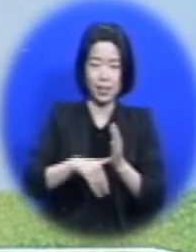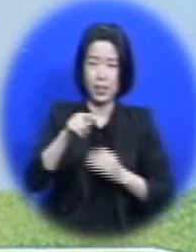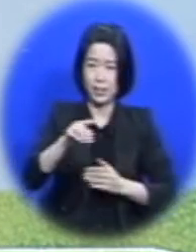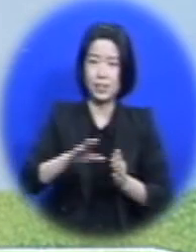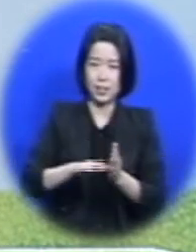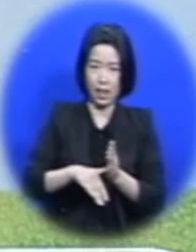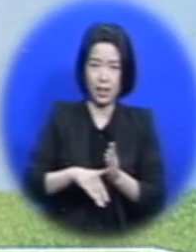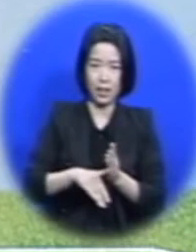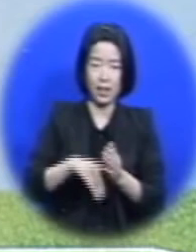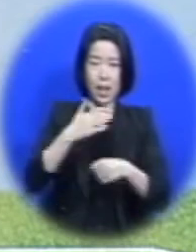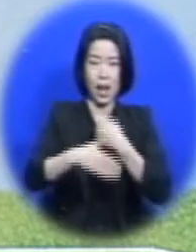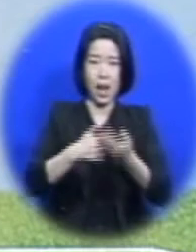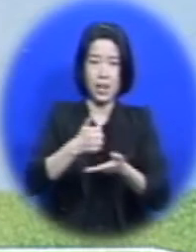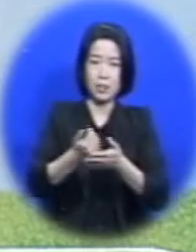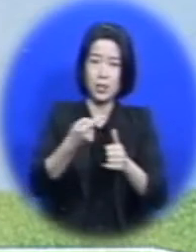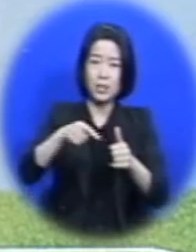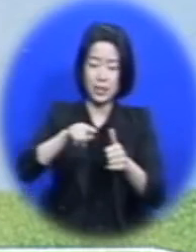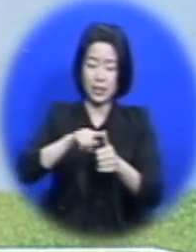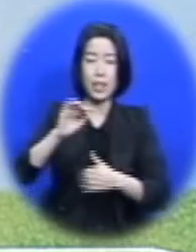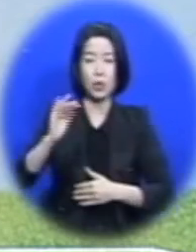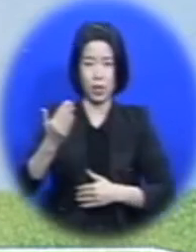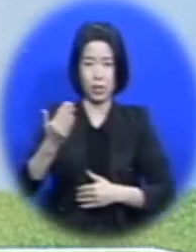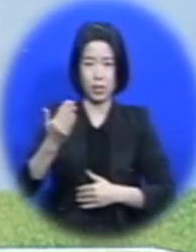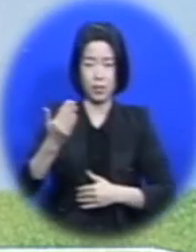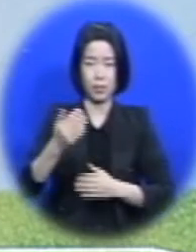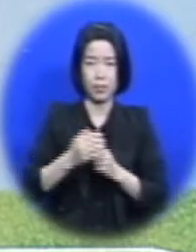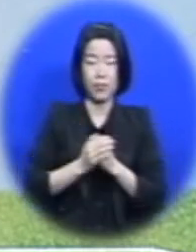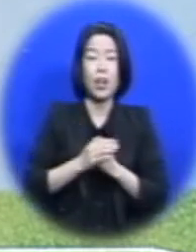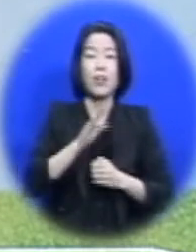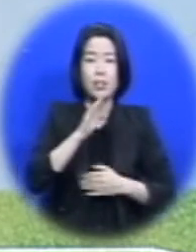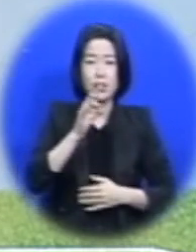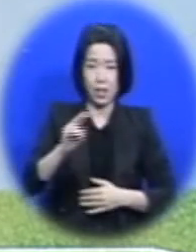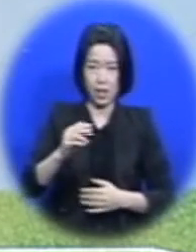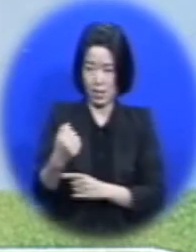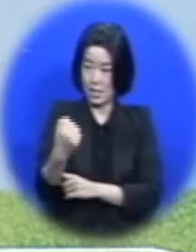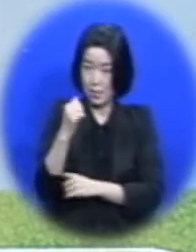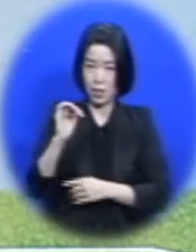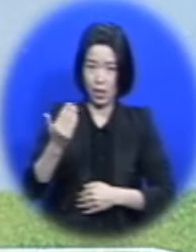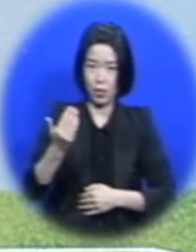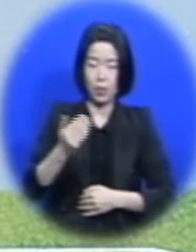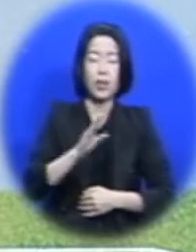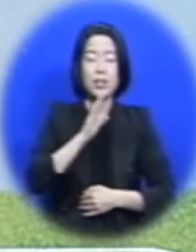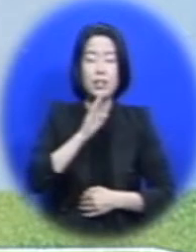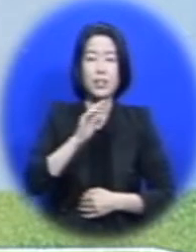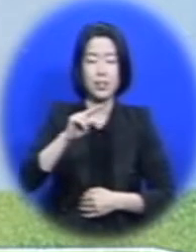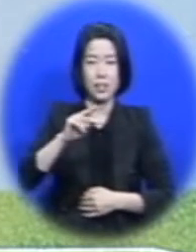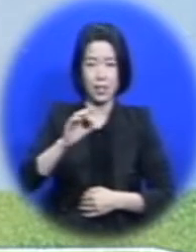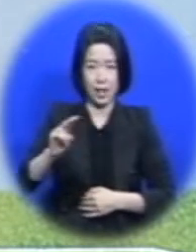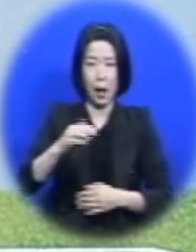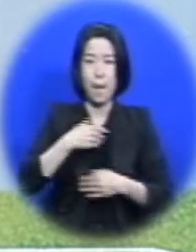때 하나님이 의지가 돼야 되잖아요 그래야 힘이 되고 그래야 마음에